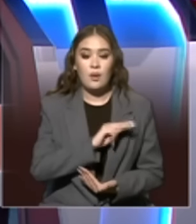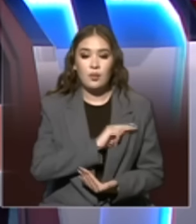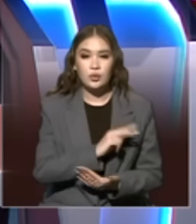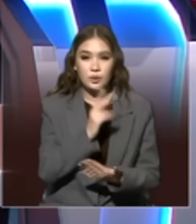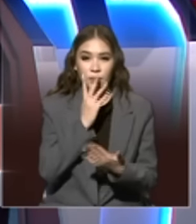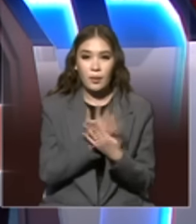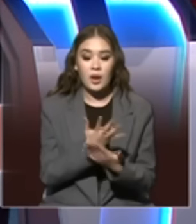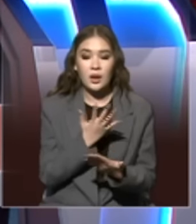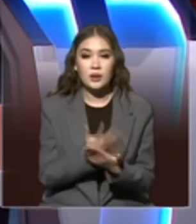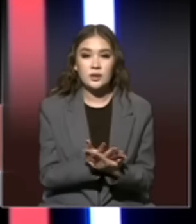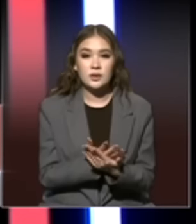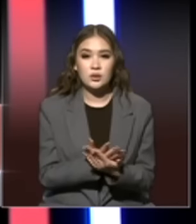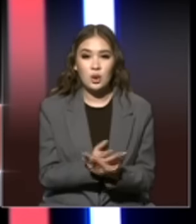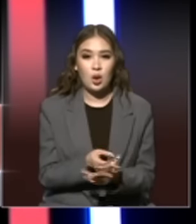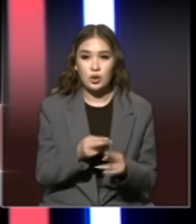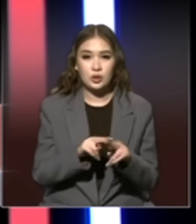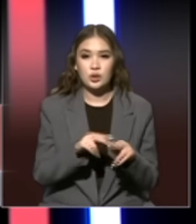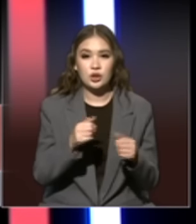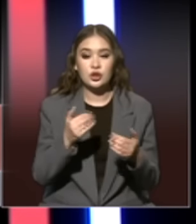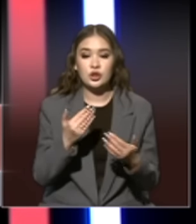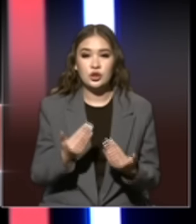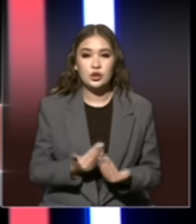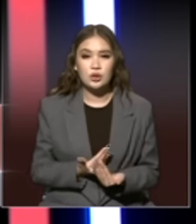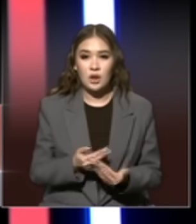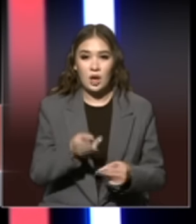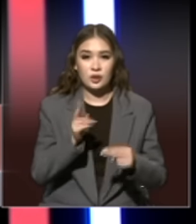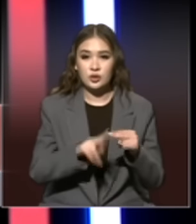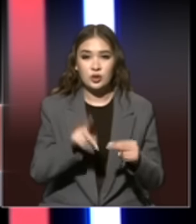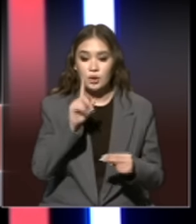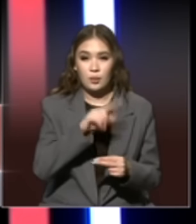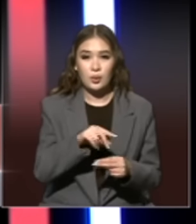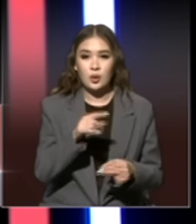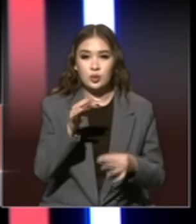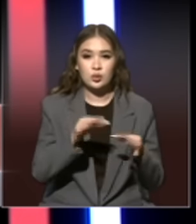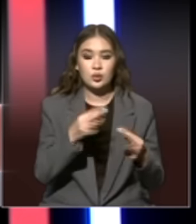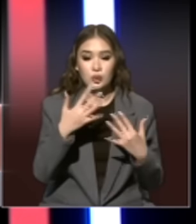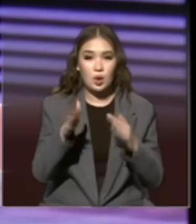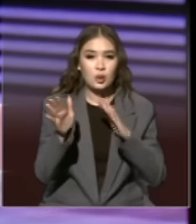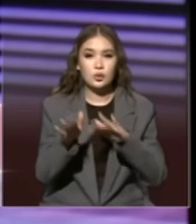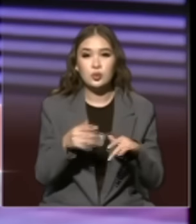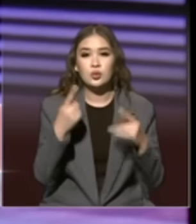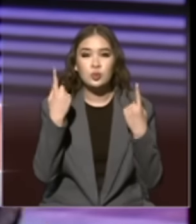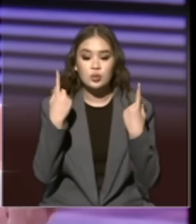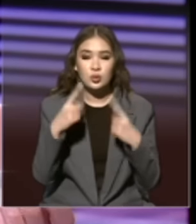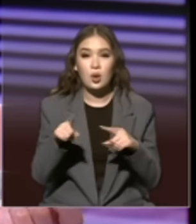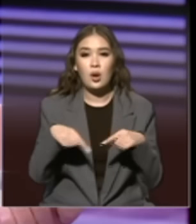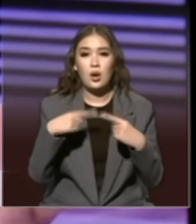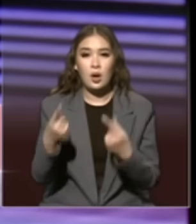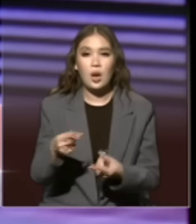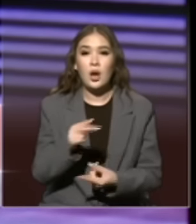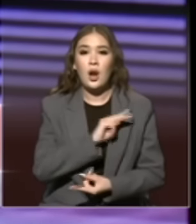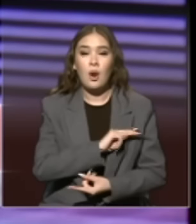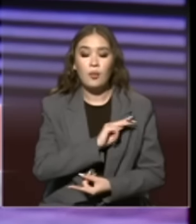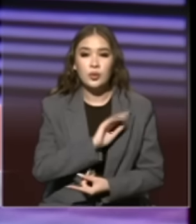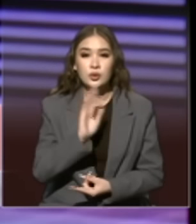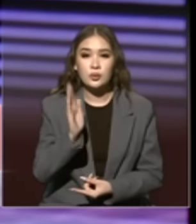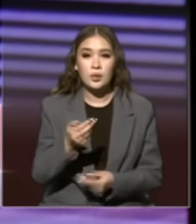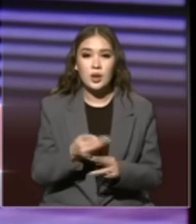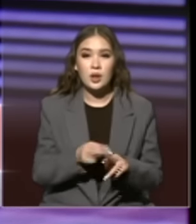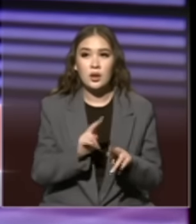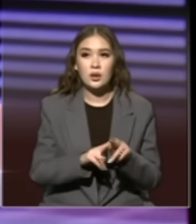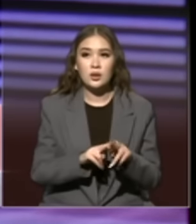Өйткені сол күнмен өмір бітпейді ғой. Ол адвокат ол сот процесінен көріп, егер де оның кәсібилігінің төмендігін,